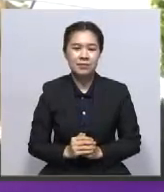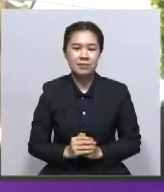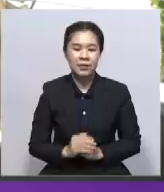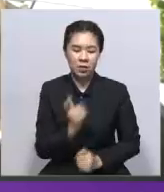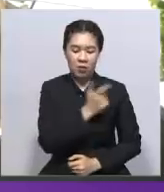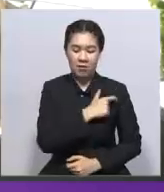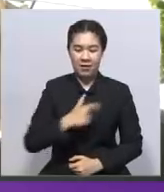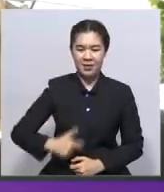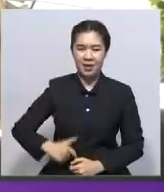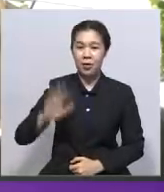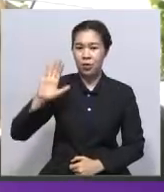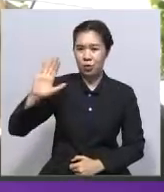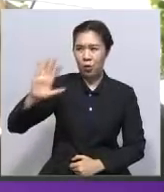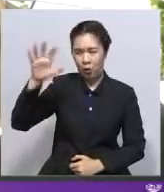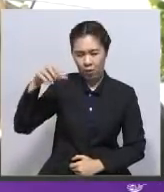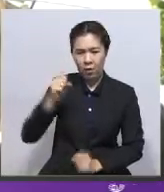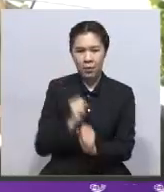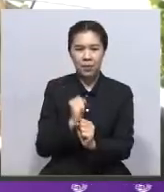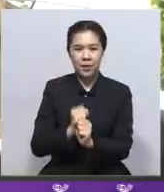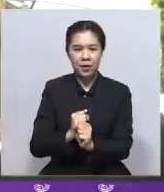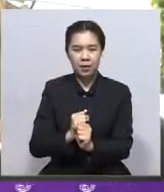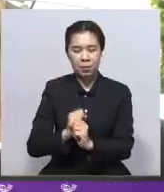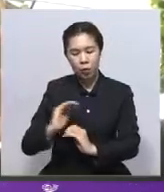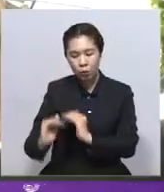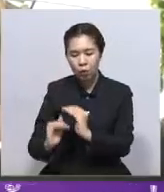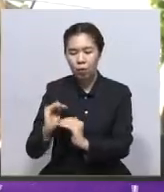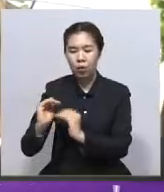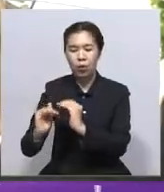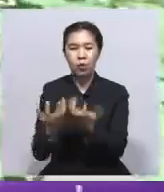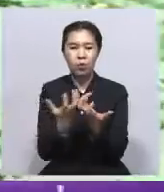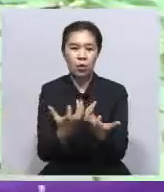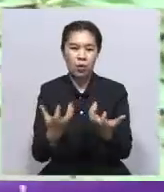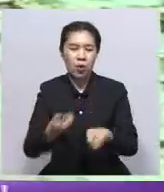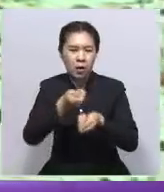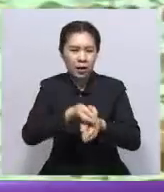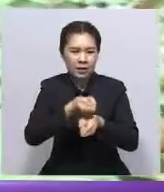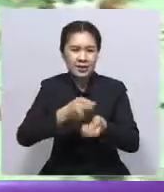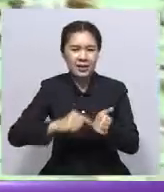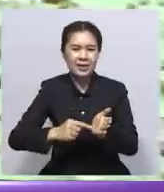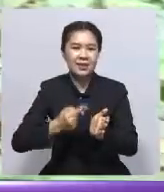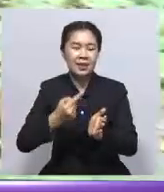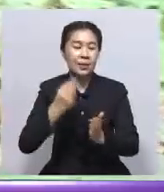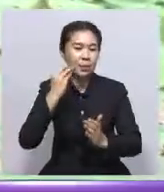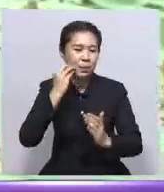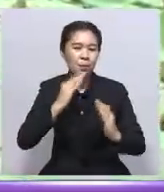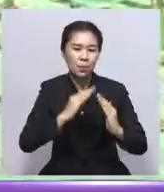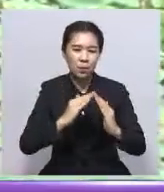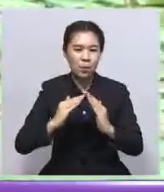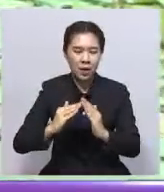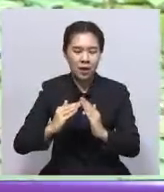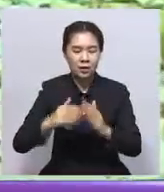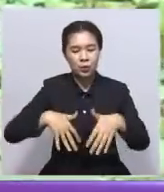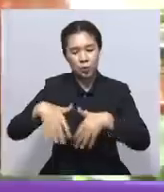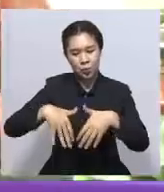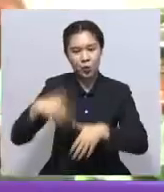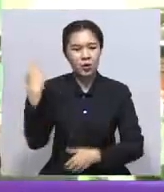าตินะครับพอฟื้นฟูธรรมชาติเสร็จปุ๊บแล้วก็สินค้าเกษตรทั้งหมดเลยเป็นผลิตภัณฑ์โอท็อปนะเริ่มแรกก็เป็นหมู่บ้านโอท็อปก่อนแล้วก็ไปท่องเที่ยวชุมชนวัน